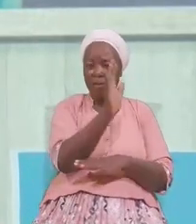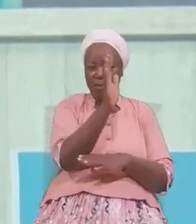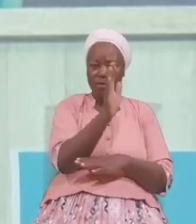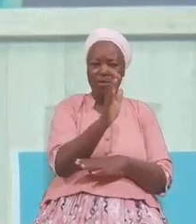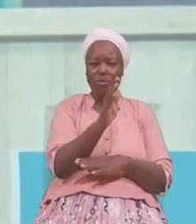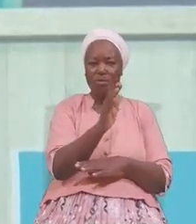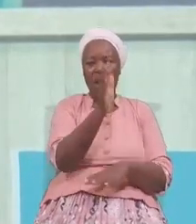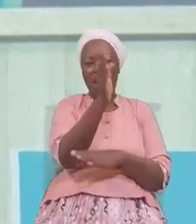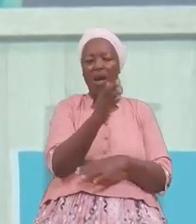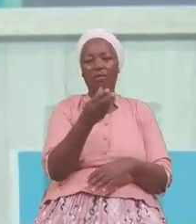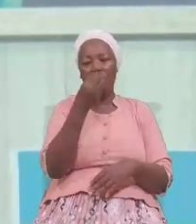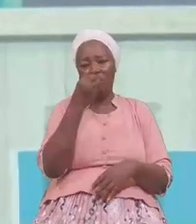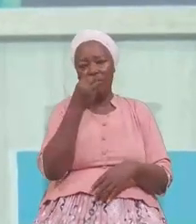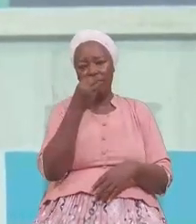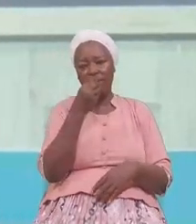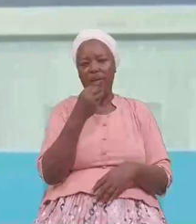et on aura